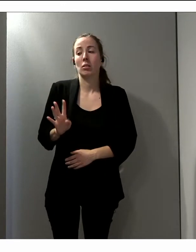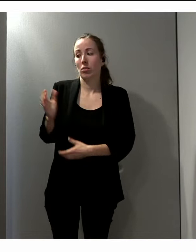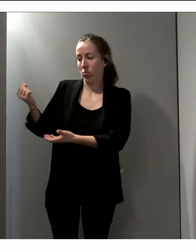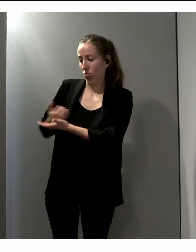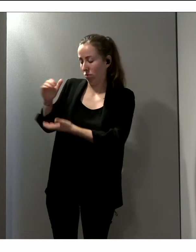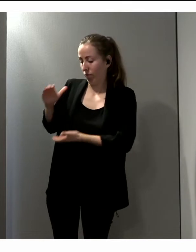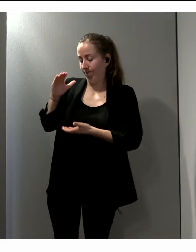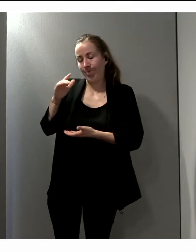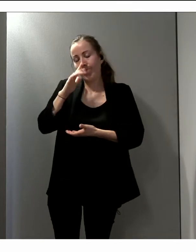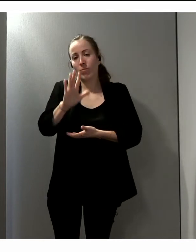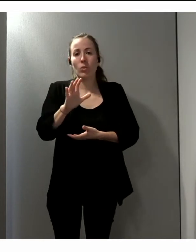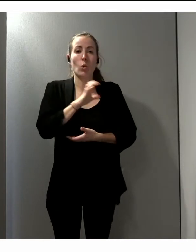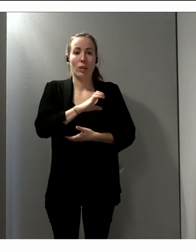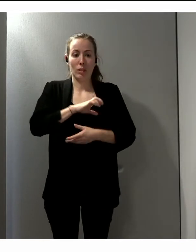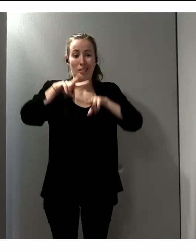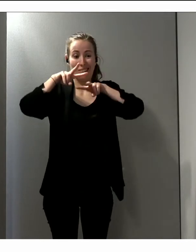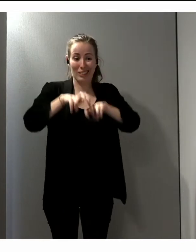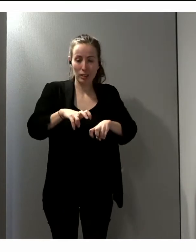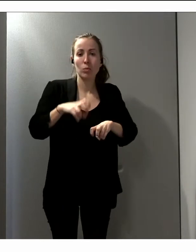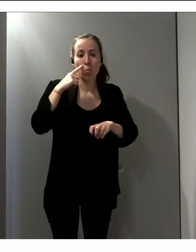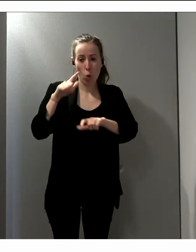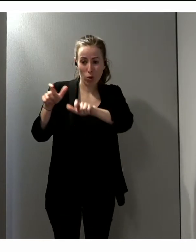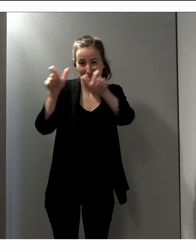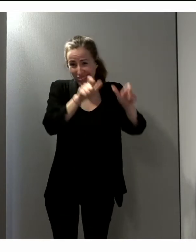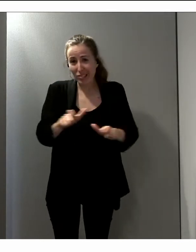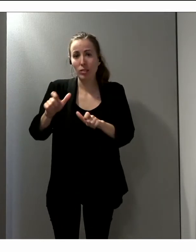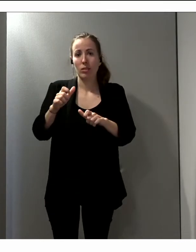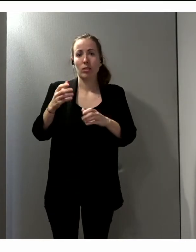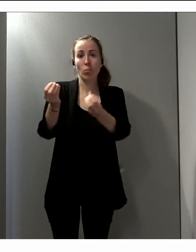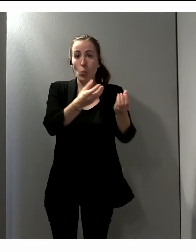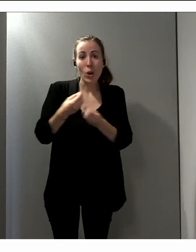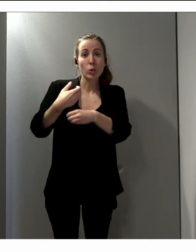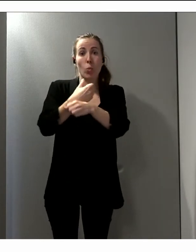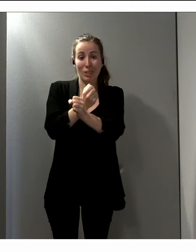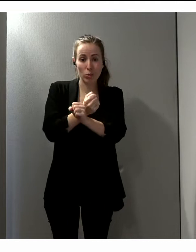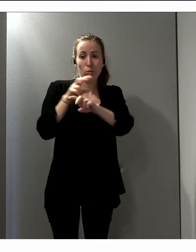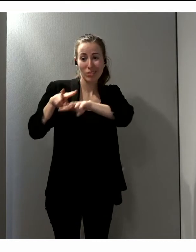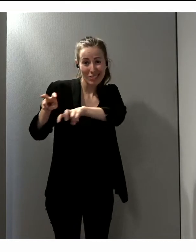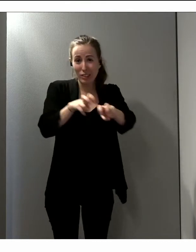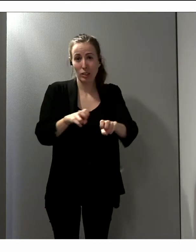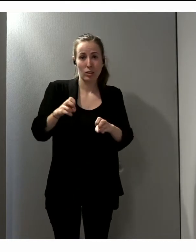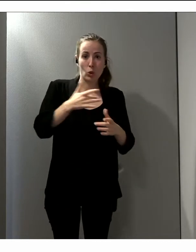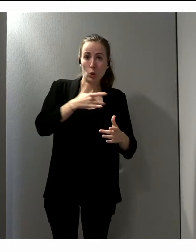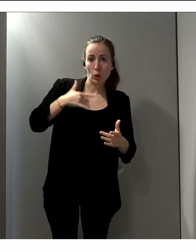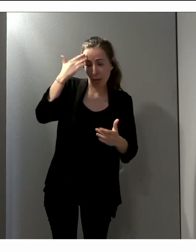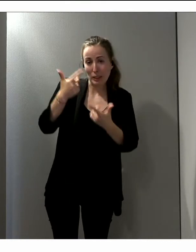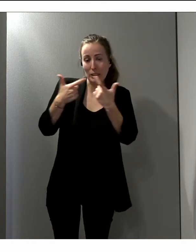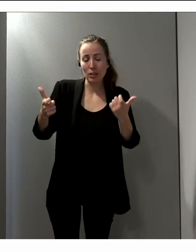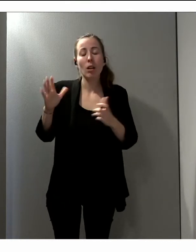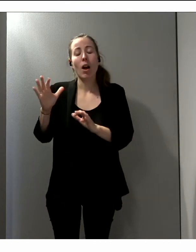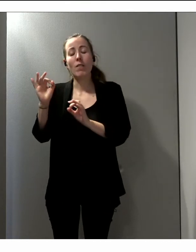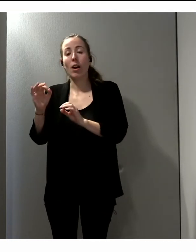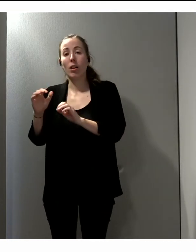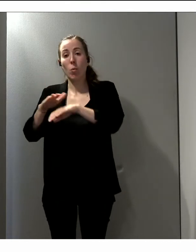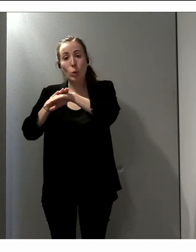pour examiner la prévalence des troubles et pathologies psychiatriques en détention, que les dispositions concernant la suspension de peine pour raison médicale,